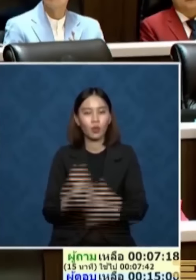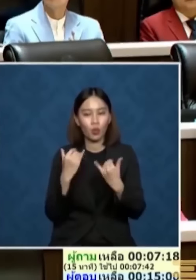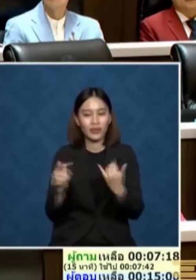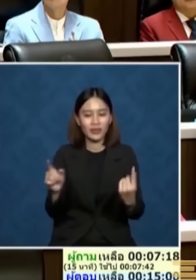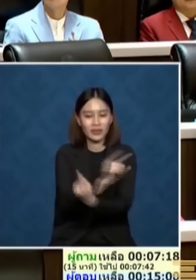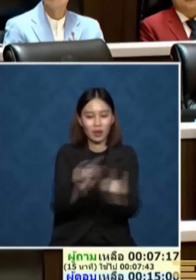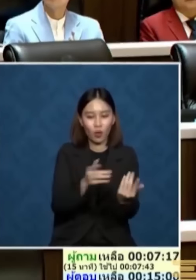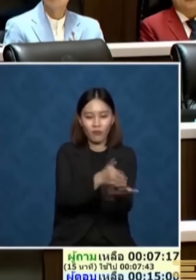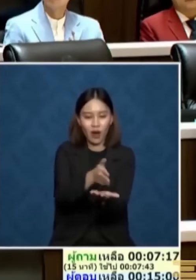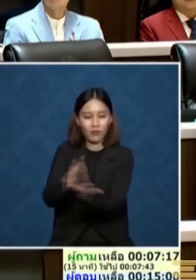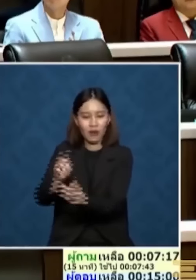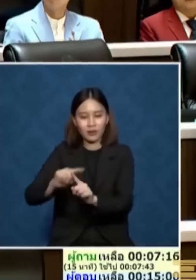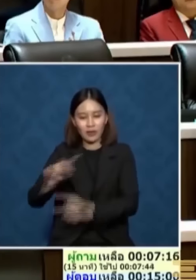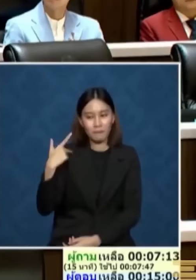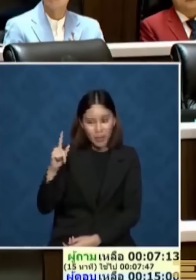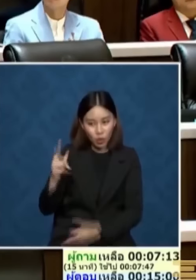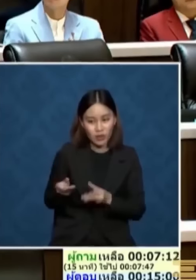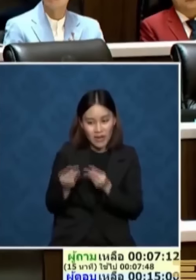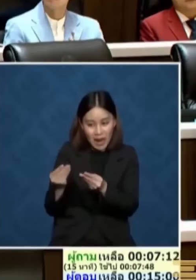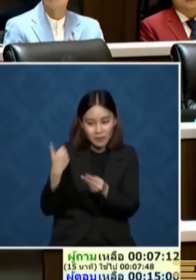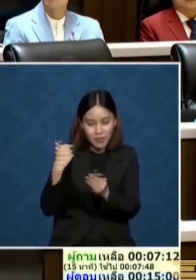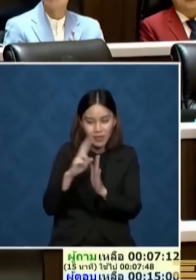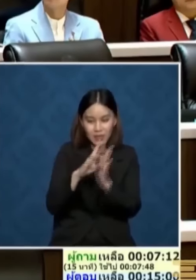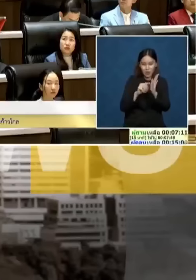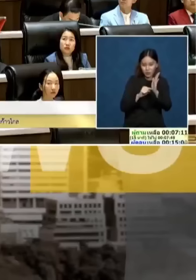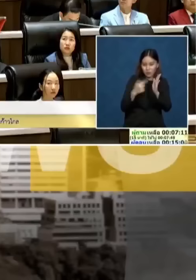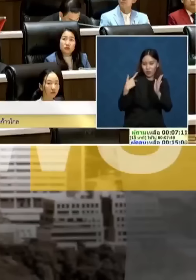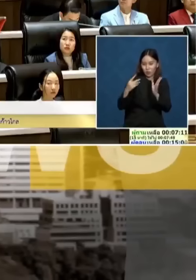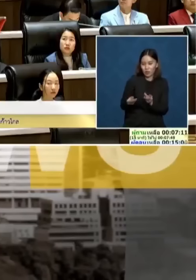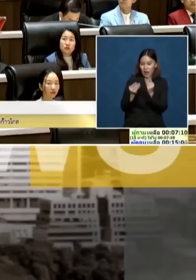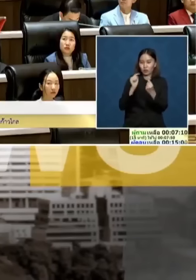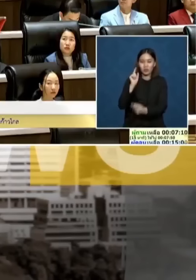ไม่ถูกต้องหรือไม่นะเพราะว่าไปอยู่120วันแล้วต